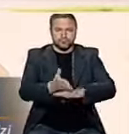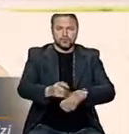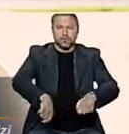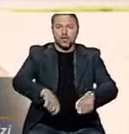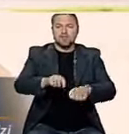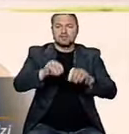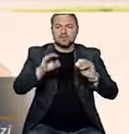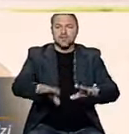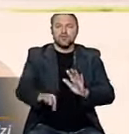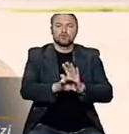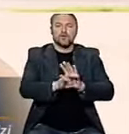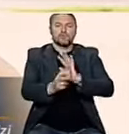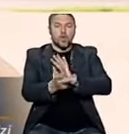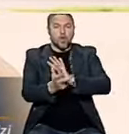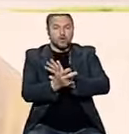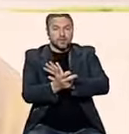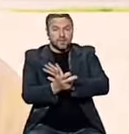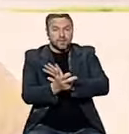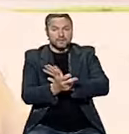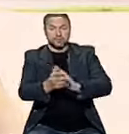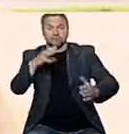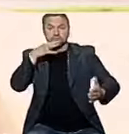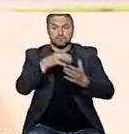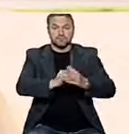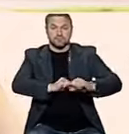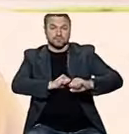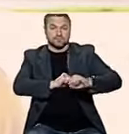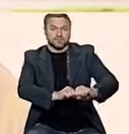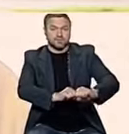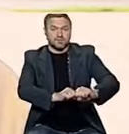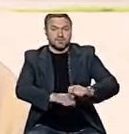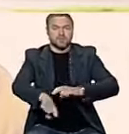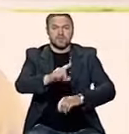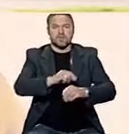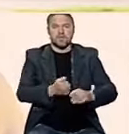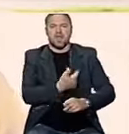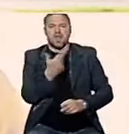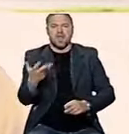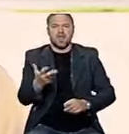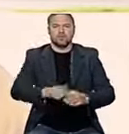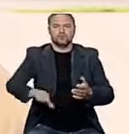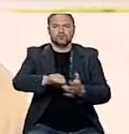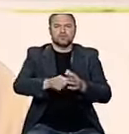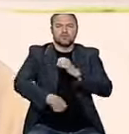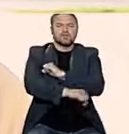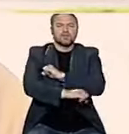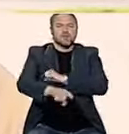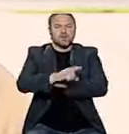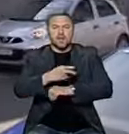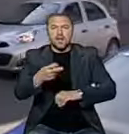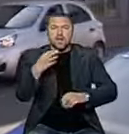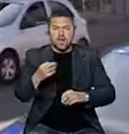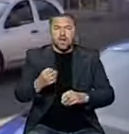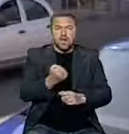Żgowskiej 18. Znów zabezpieczyliśmy pewną ilość środków zastępczych, czyli dopalaczy. Handel